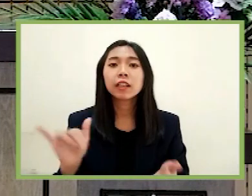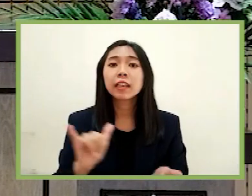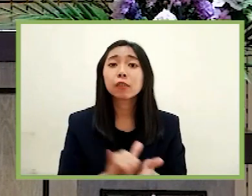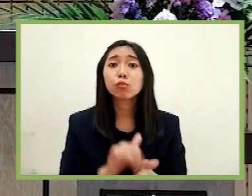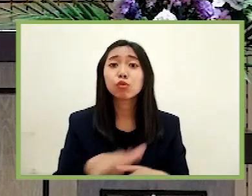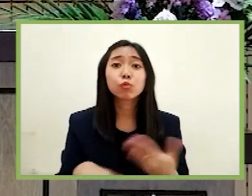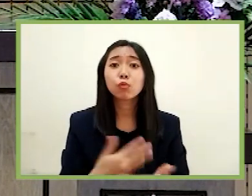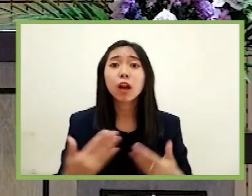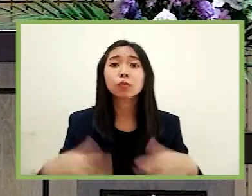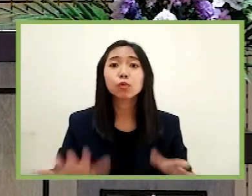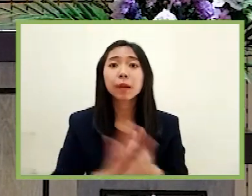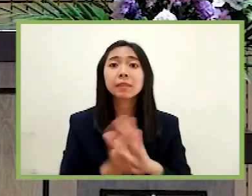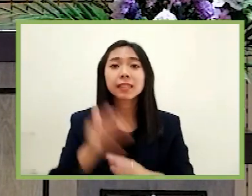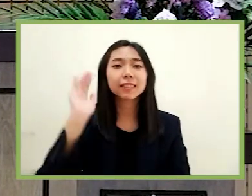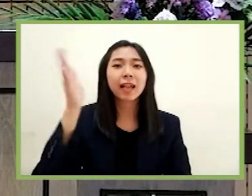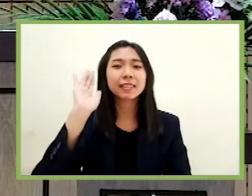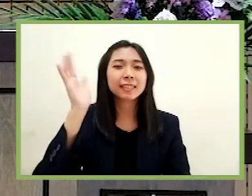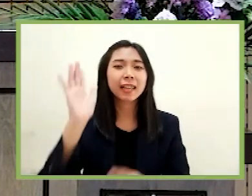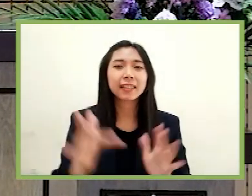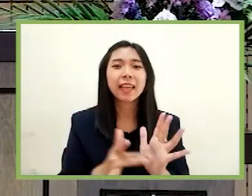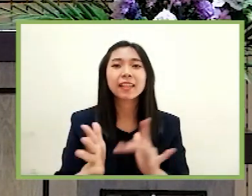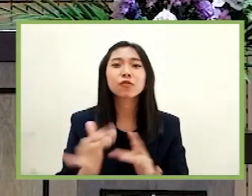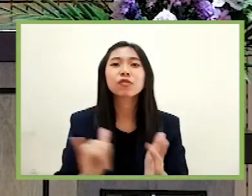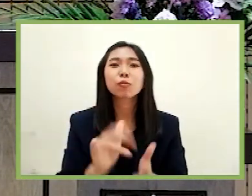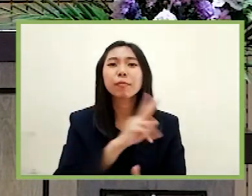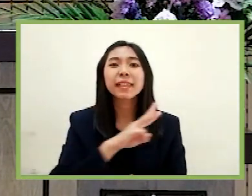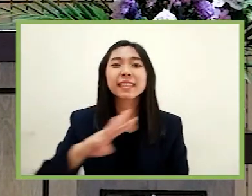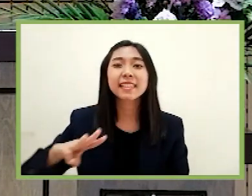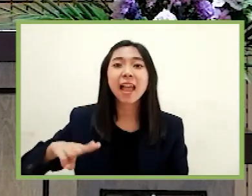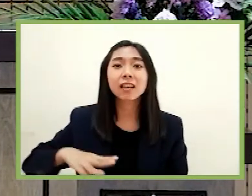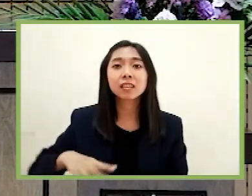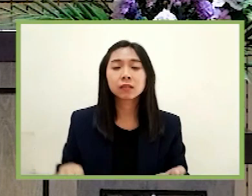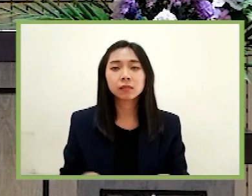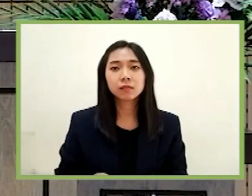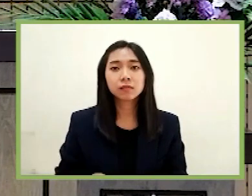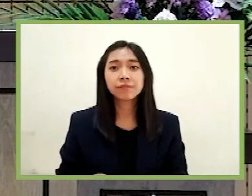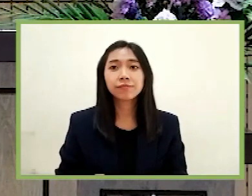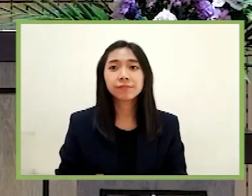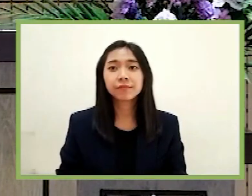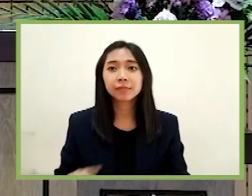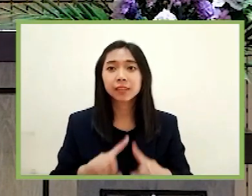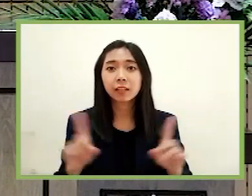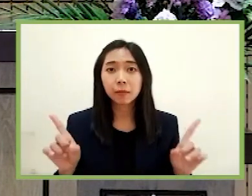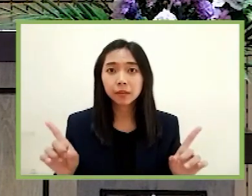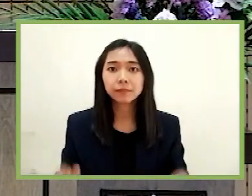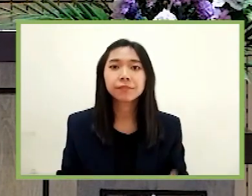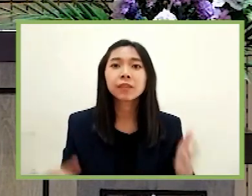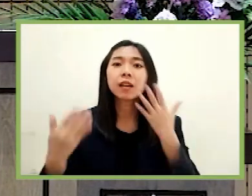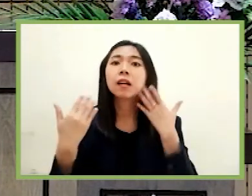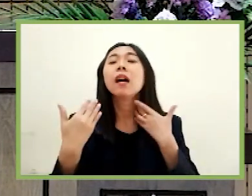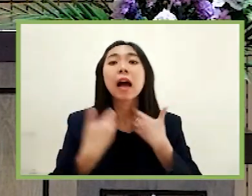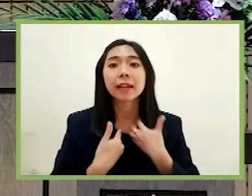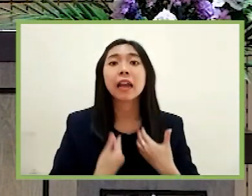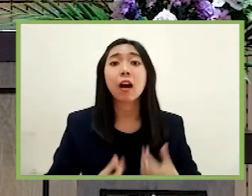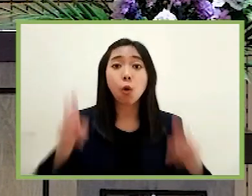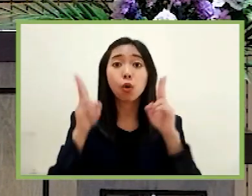menerima bahwa dia adalah Mesias Tetapi kan ternyata tidak apa yang membuat mereka tidak percaya